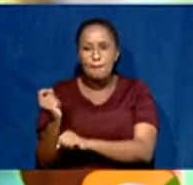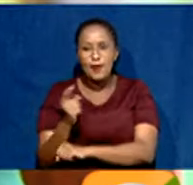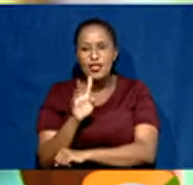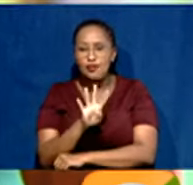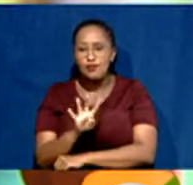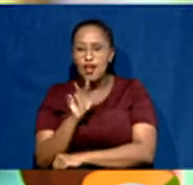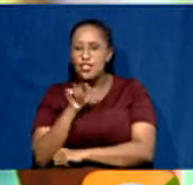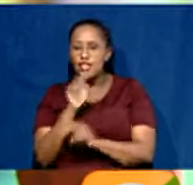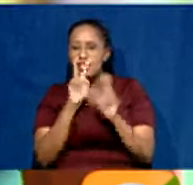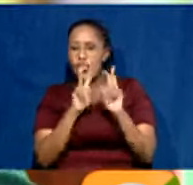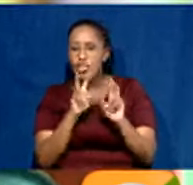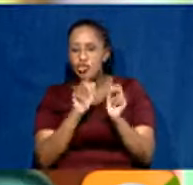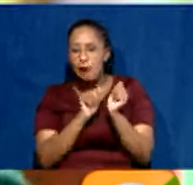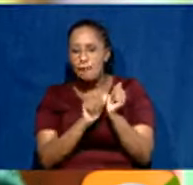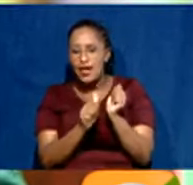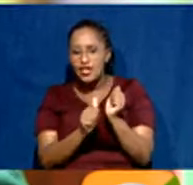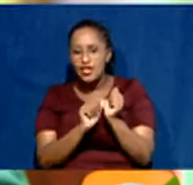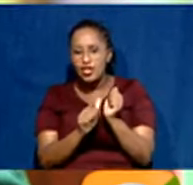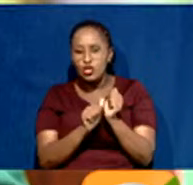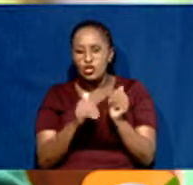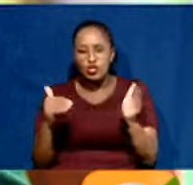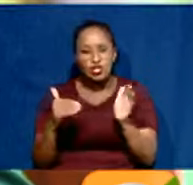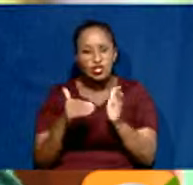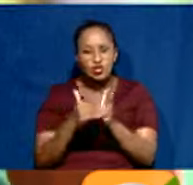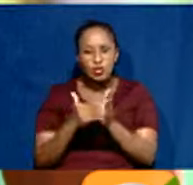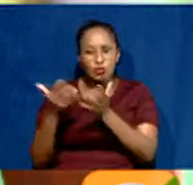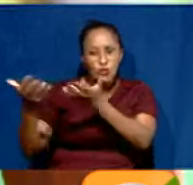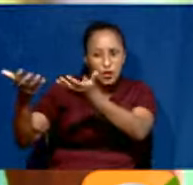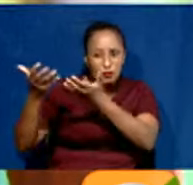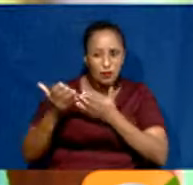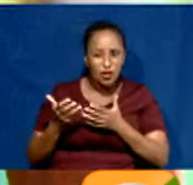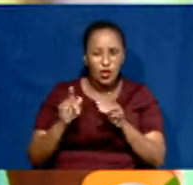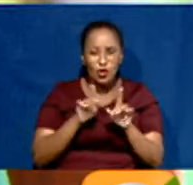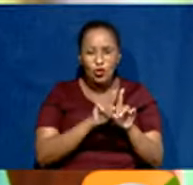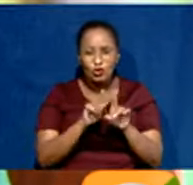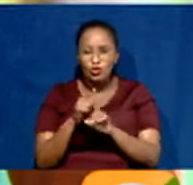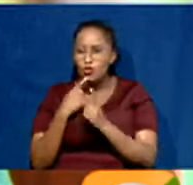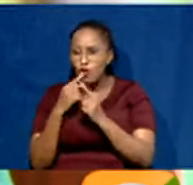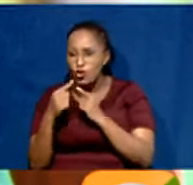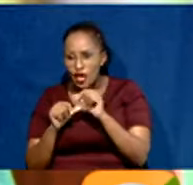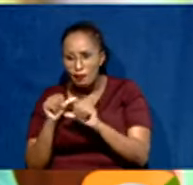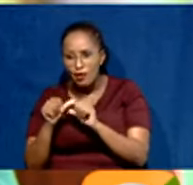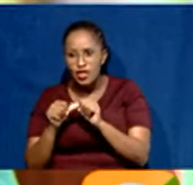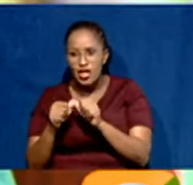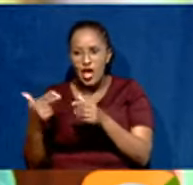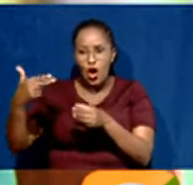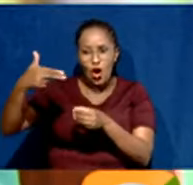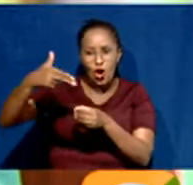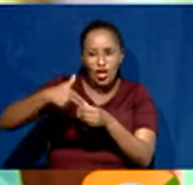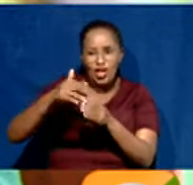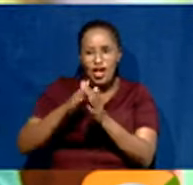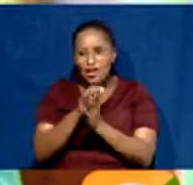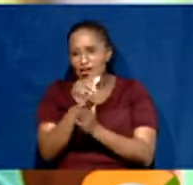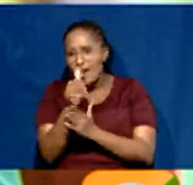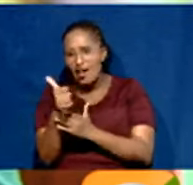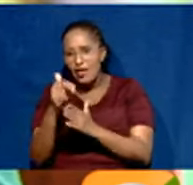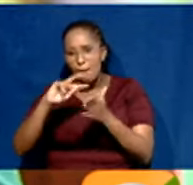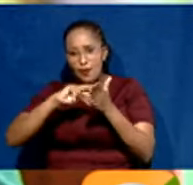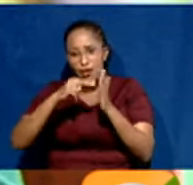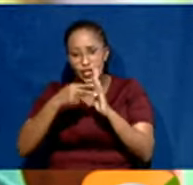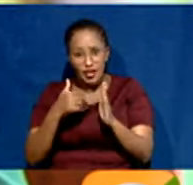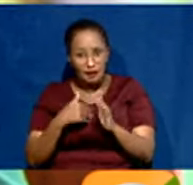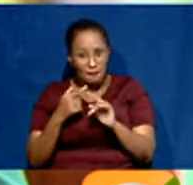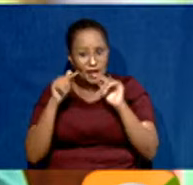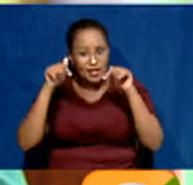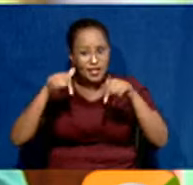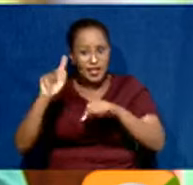la mahindi tutapunguza kuimport na mambo kama hayo. Ukatajwa masuala kuhusu pia edible oil na miradi ambayo ipo. Lakini